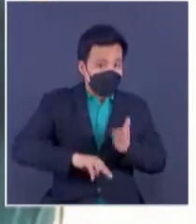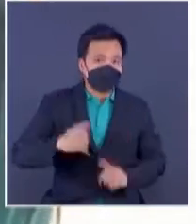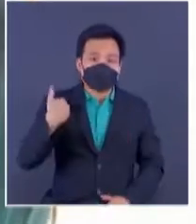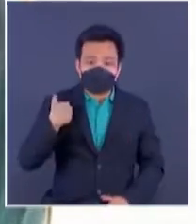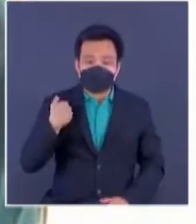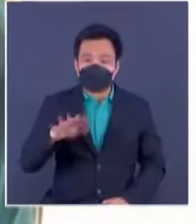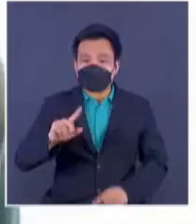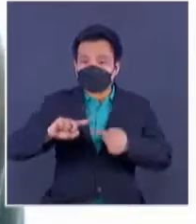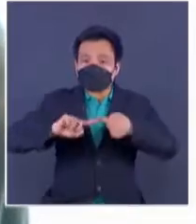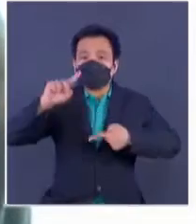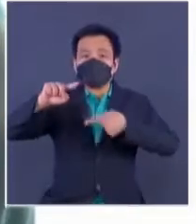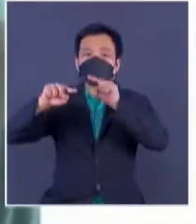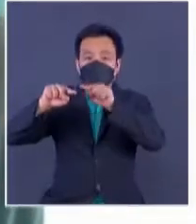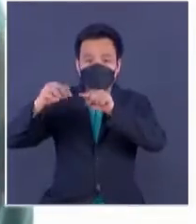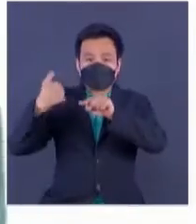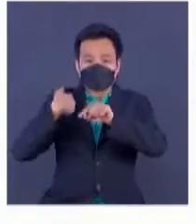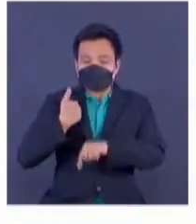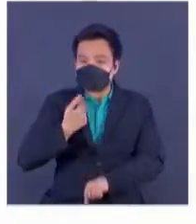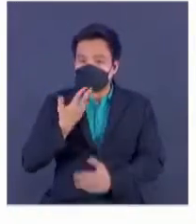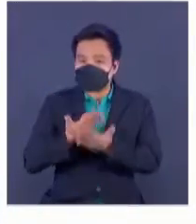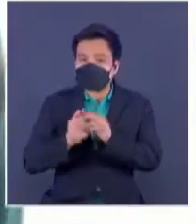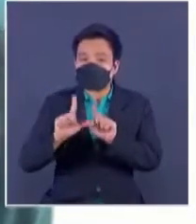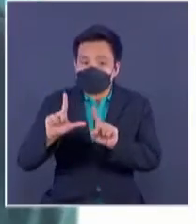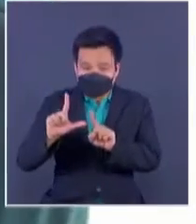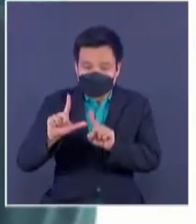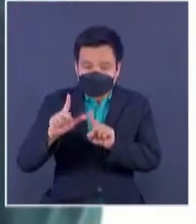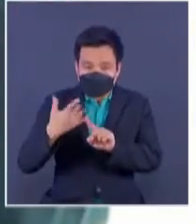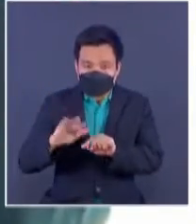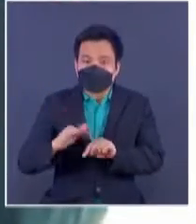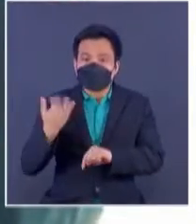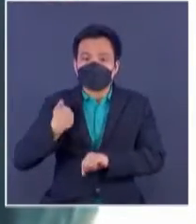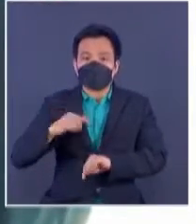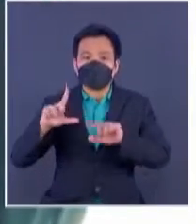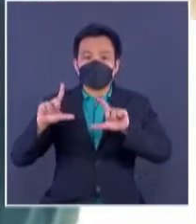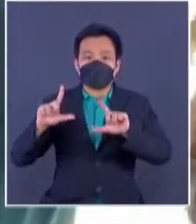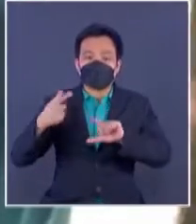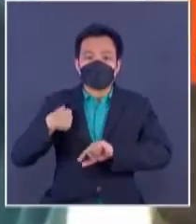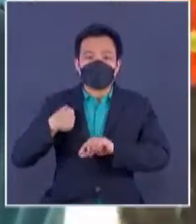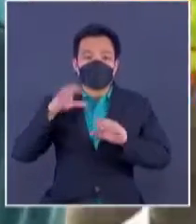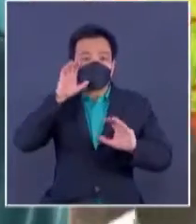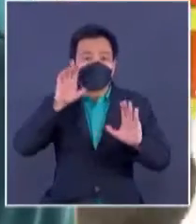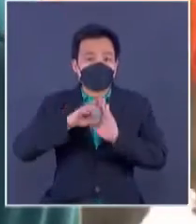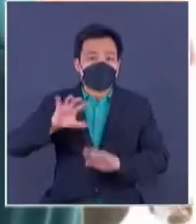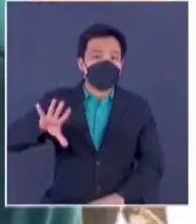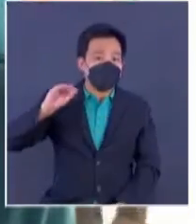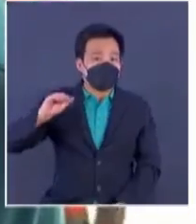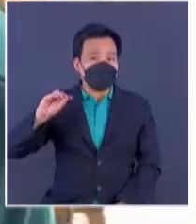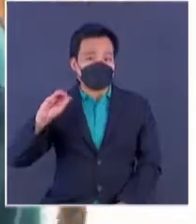ได้ความเสียหายครับเป็นการโพสเอาแคปภาพของน้องโฟกัสไปนะครับแล้วก็ไปว่าในทางเสียหาย ในทาง